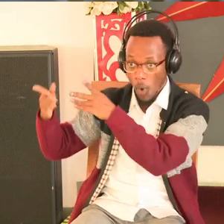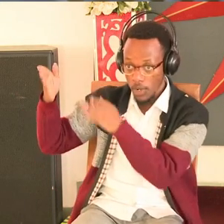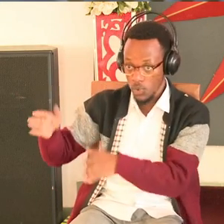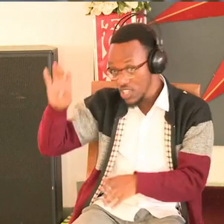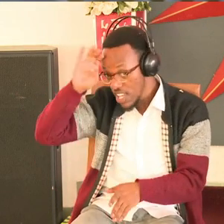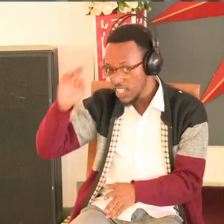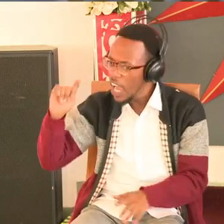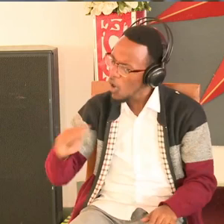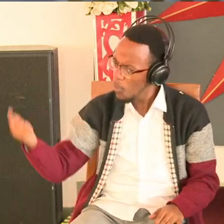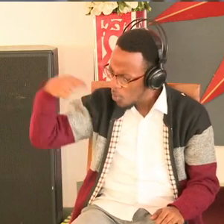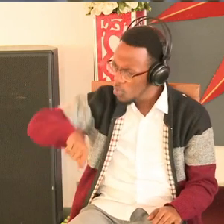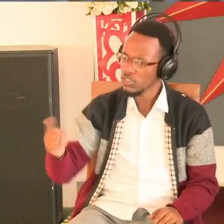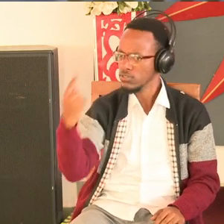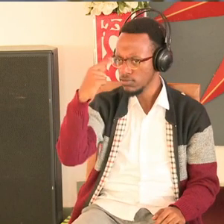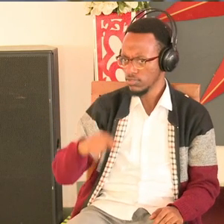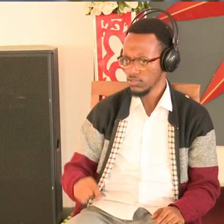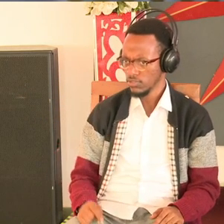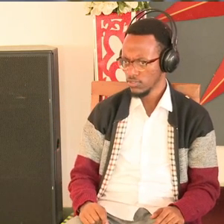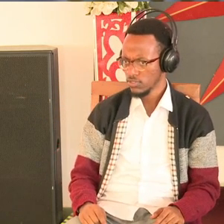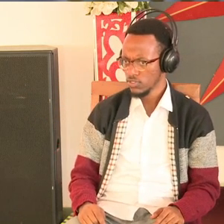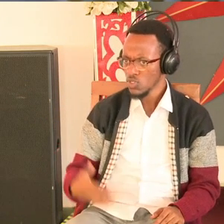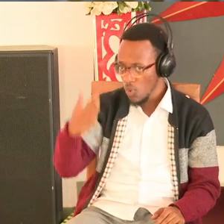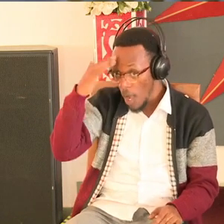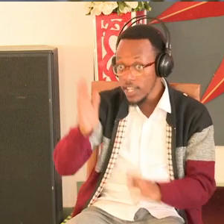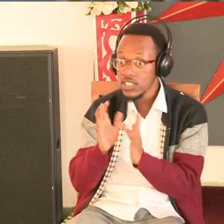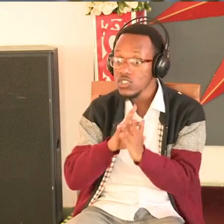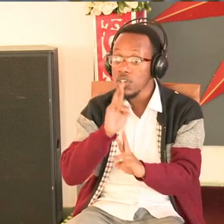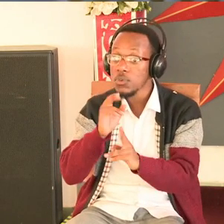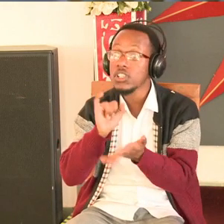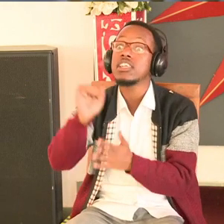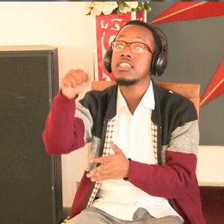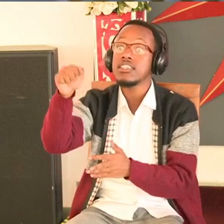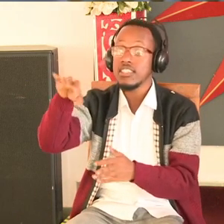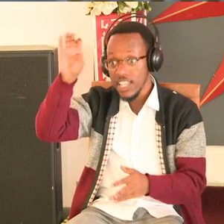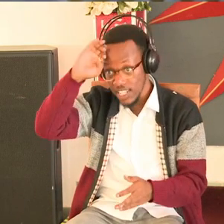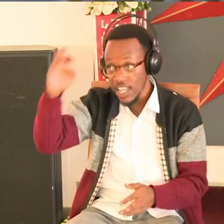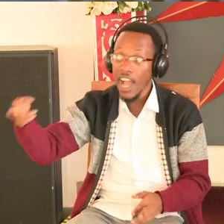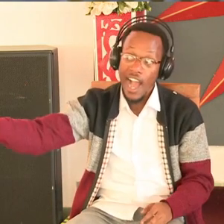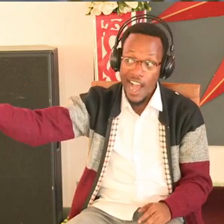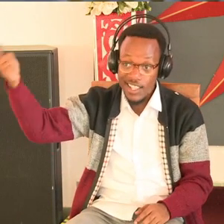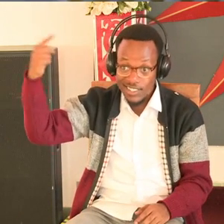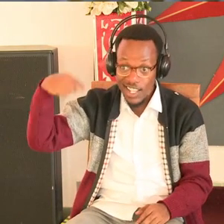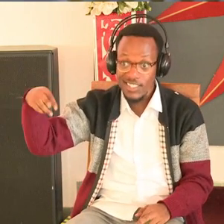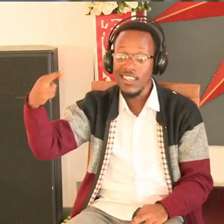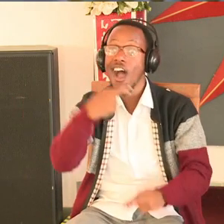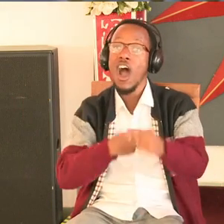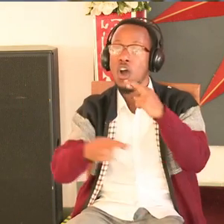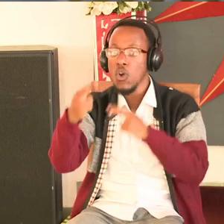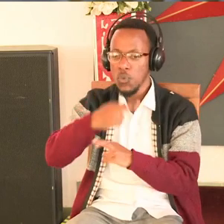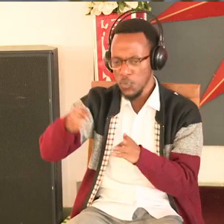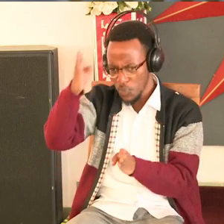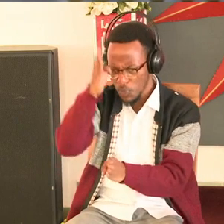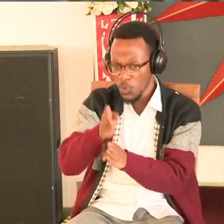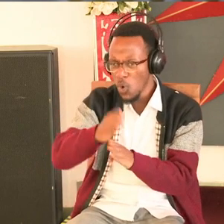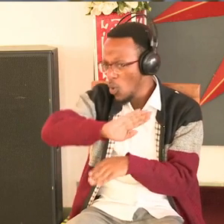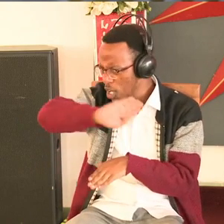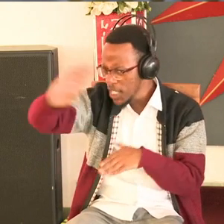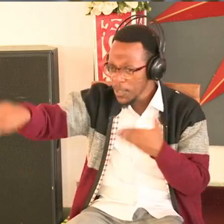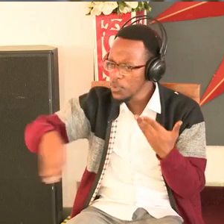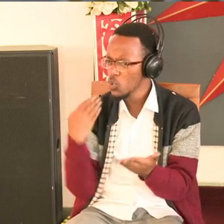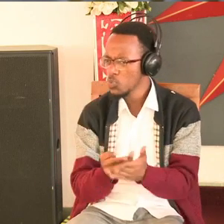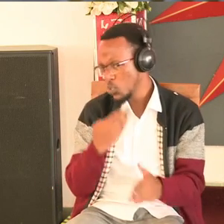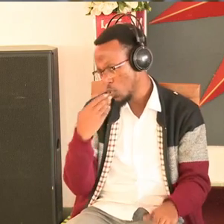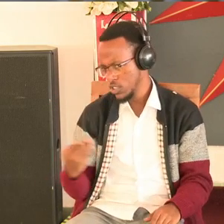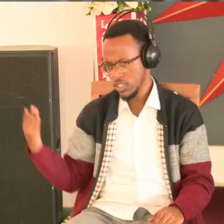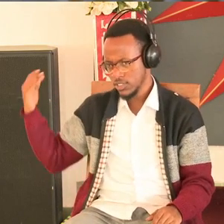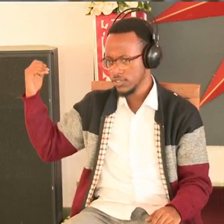be baramubaza bati ni iki gituma abanditsi bavuga bati Eliya akwiriye kubanza kuza?